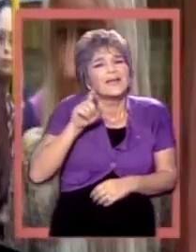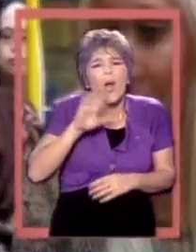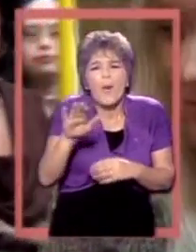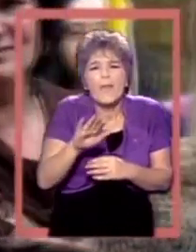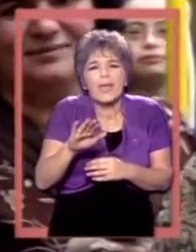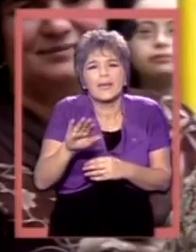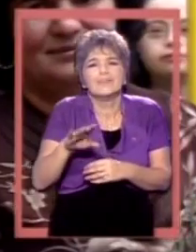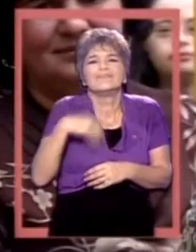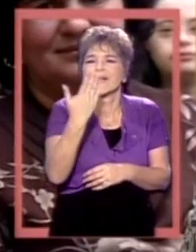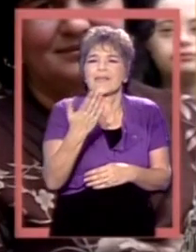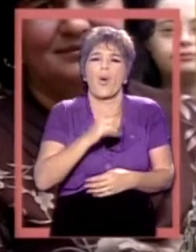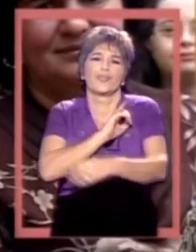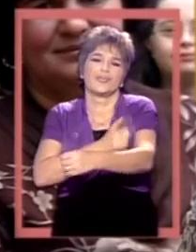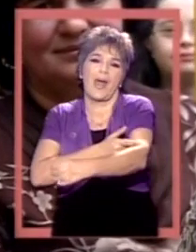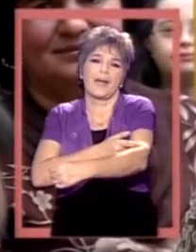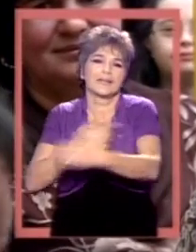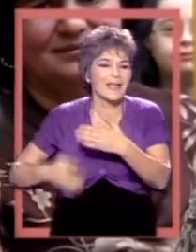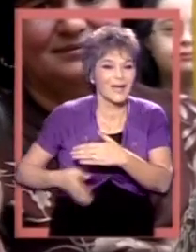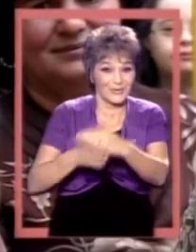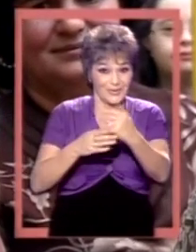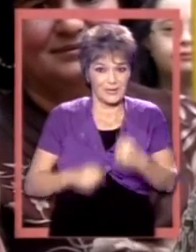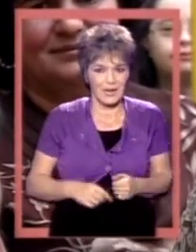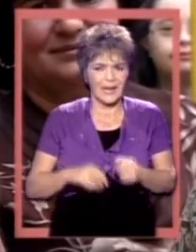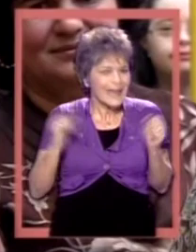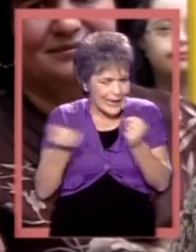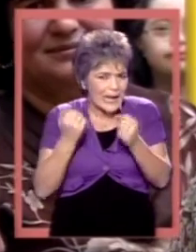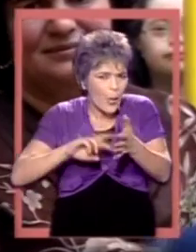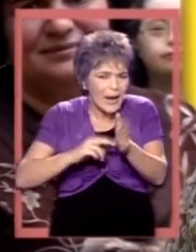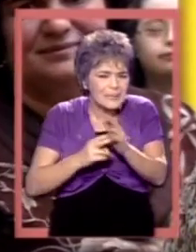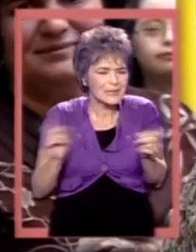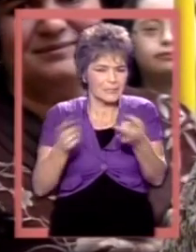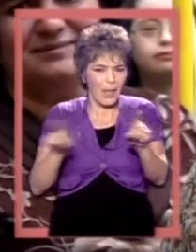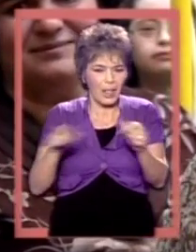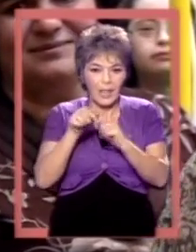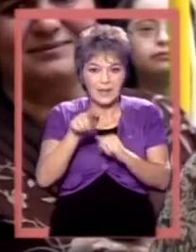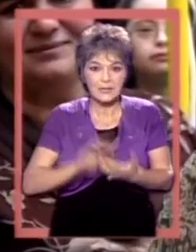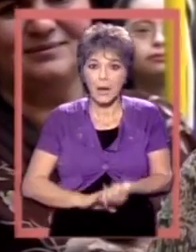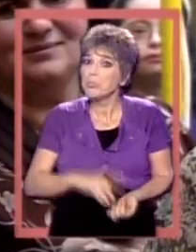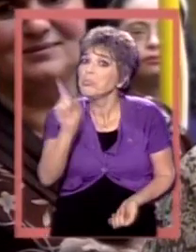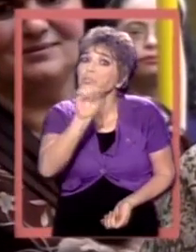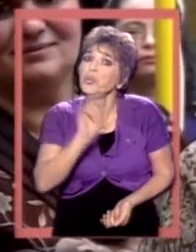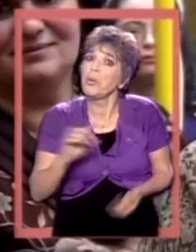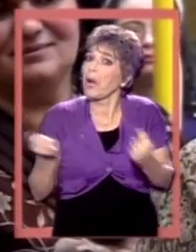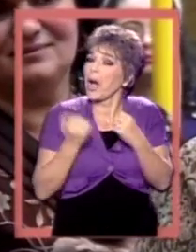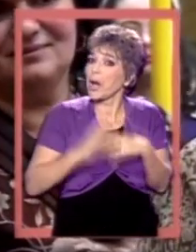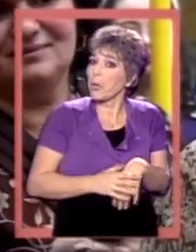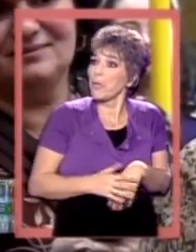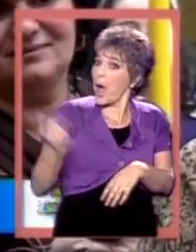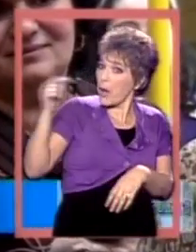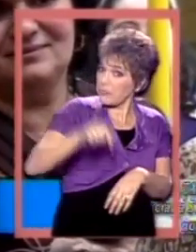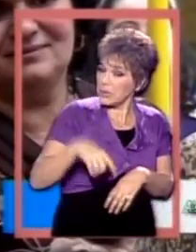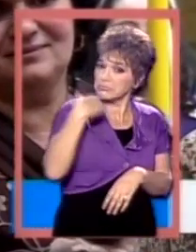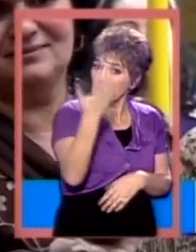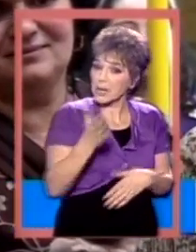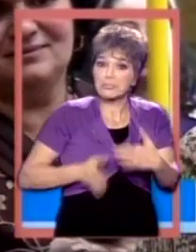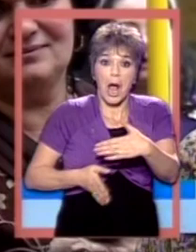înapoi. Sărbare. E greu să pregătești o astfel de sărbare? Nu, chiar deloc, nu este greu. Am venit, am